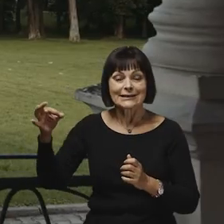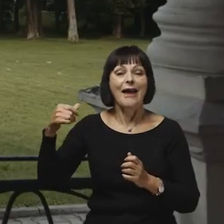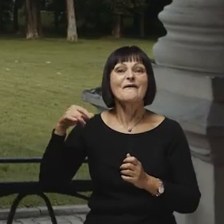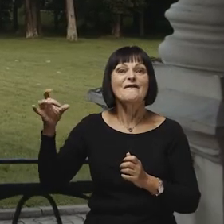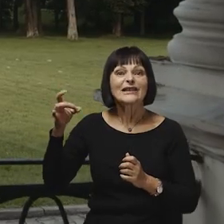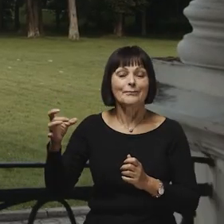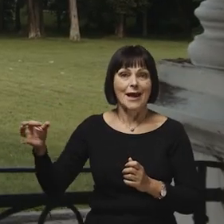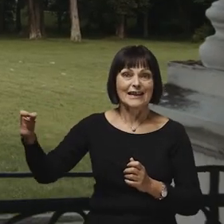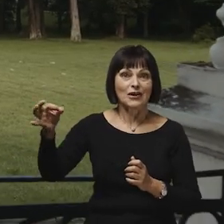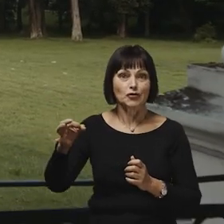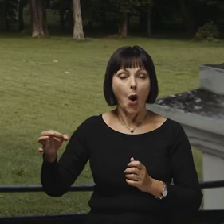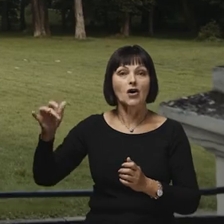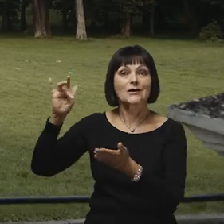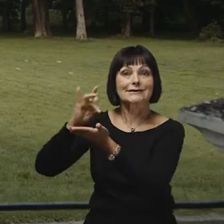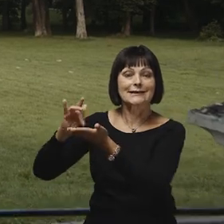środku. Od